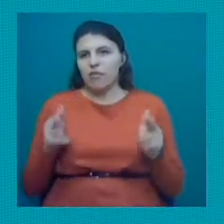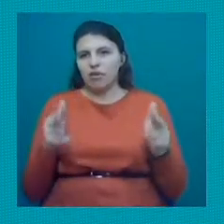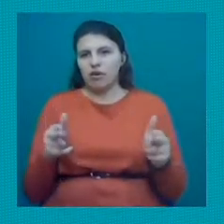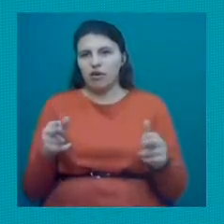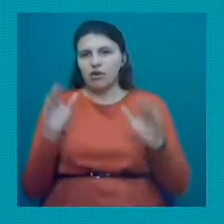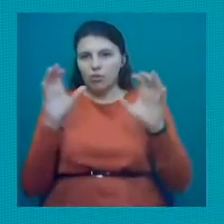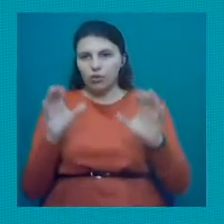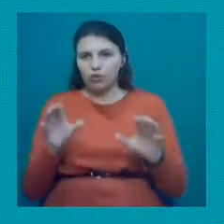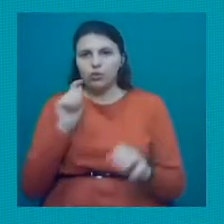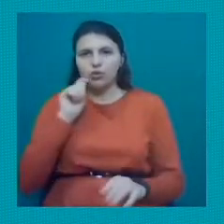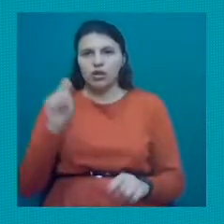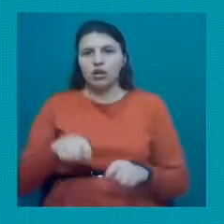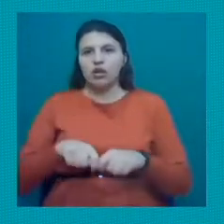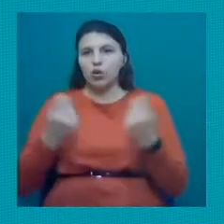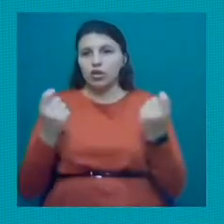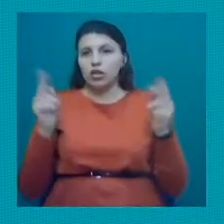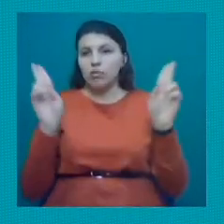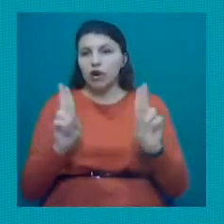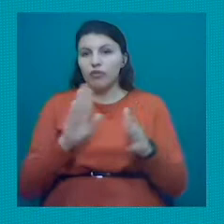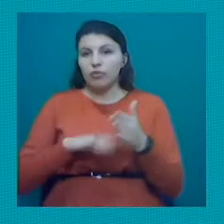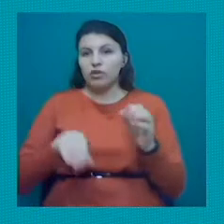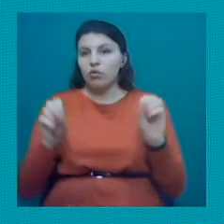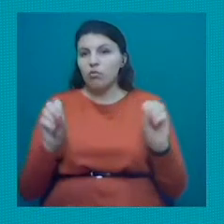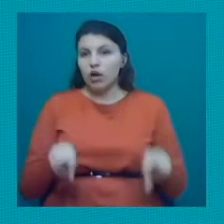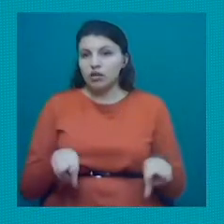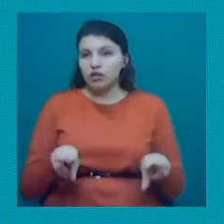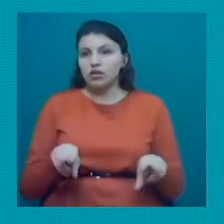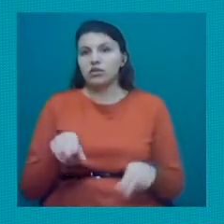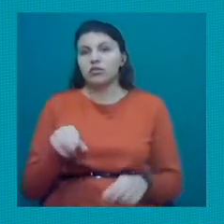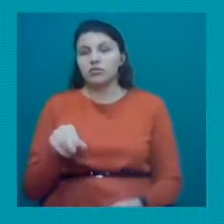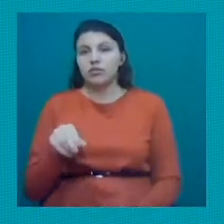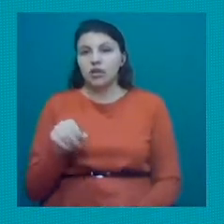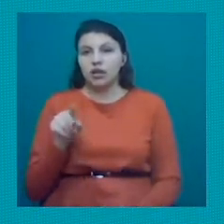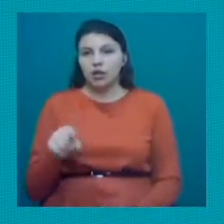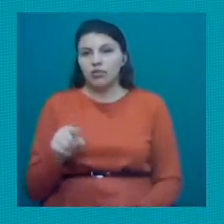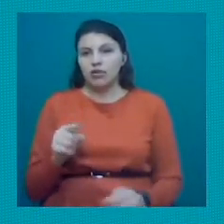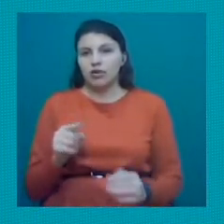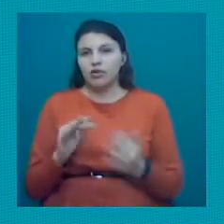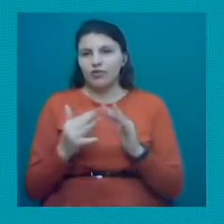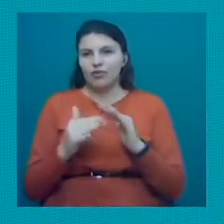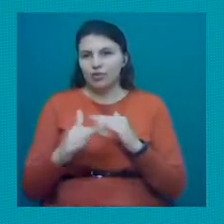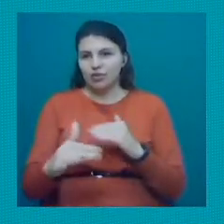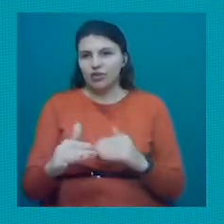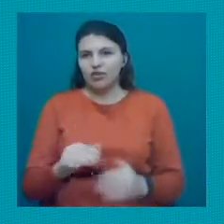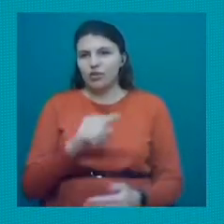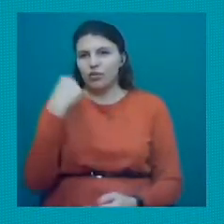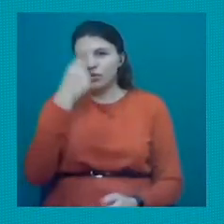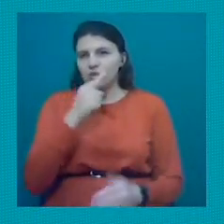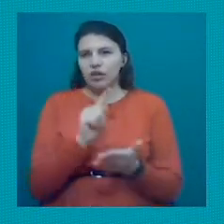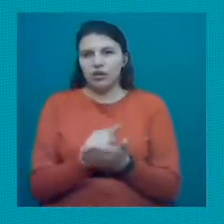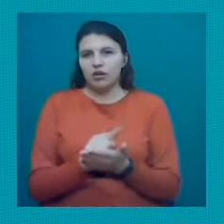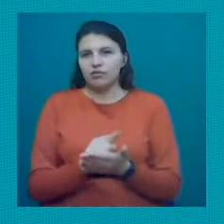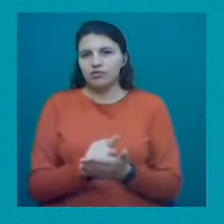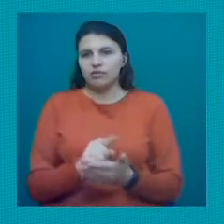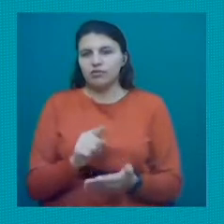саме порушення правил безпеки під час виконання робіт з підвищеною небезпекою на виробництві особою, яка зобов'язана їх дотримувати,